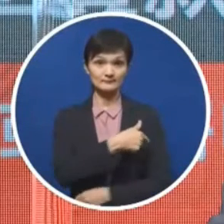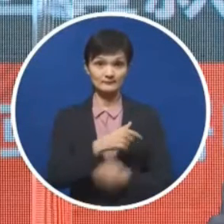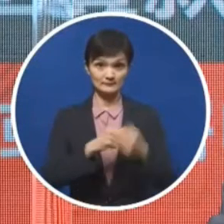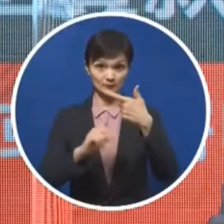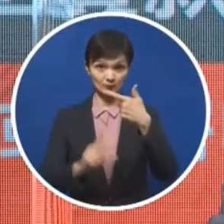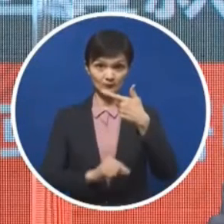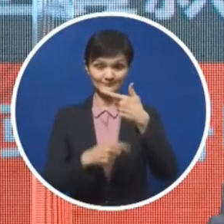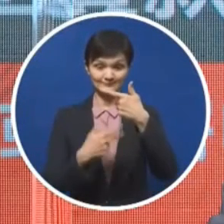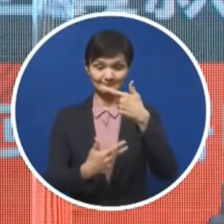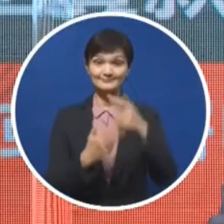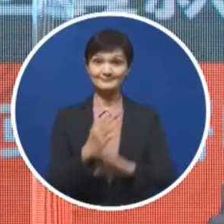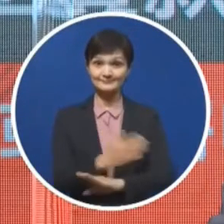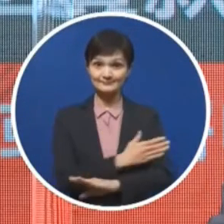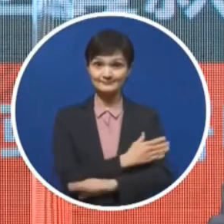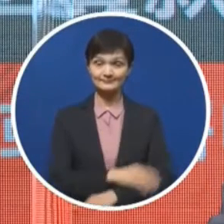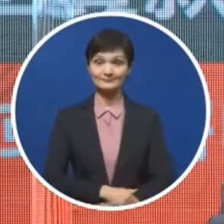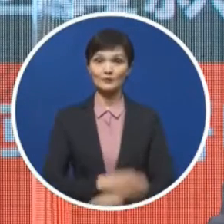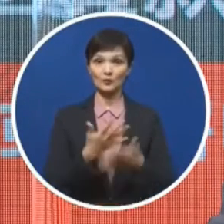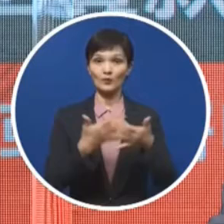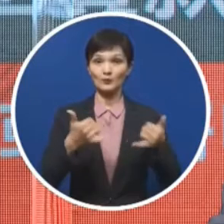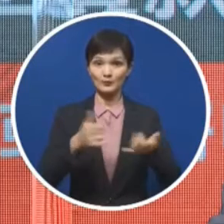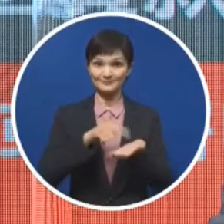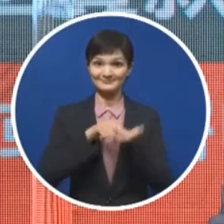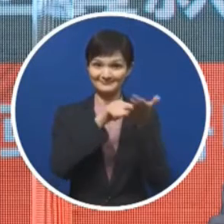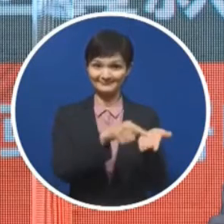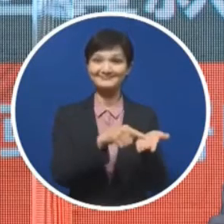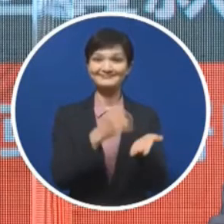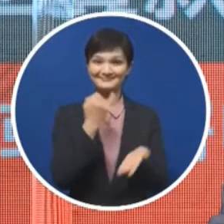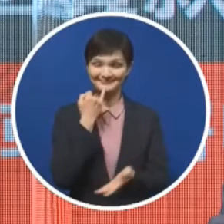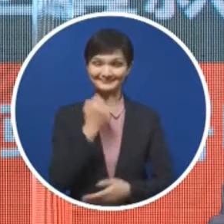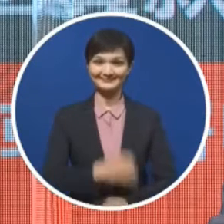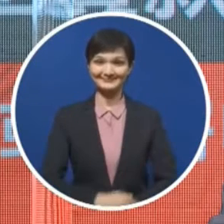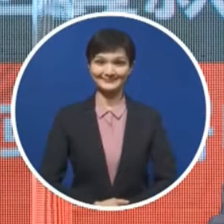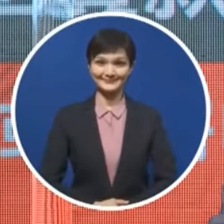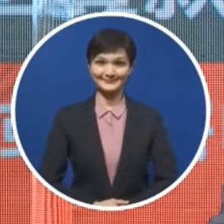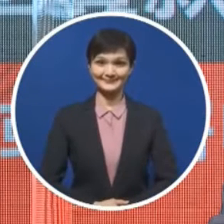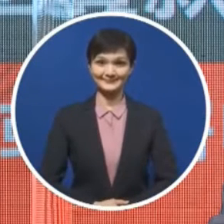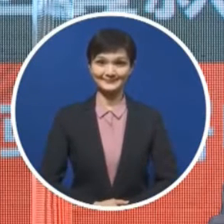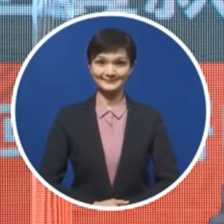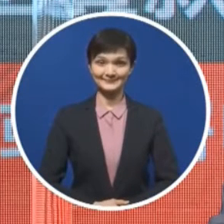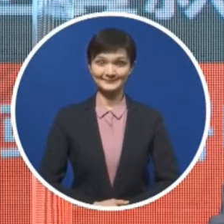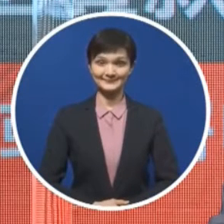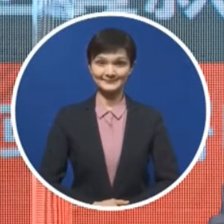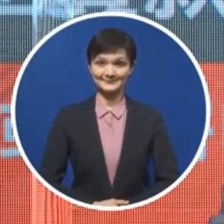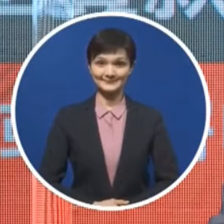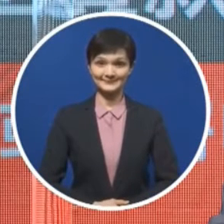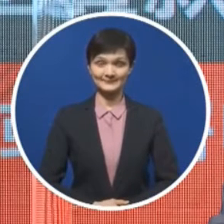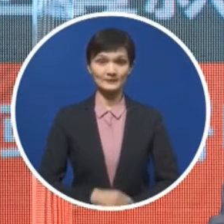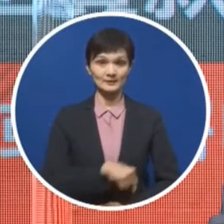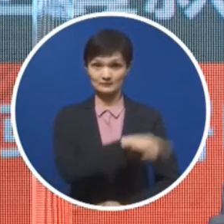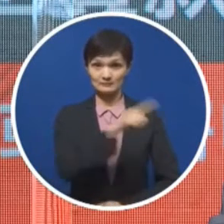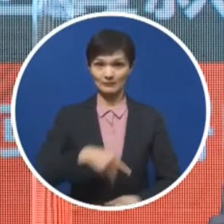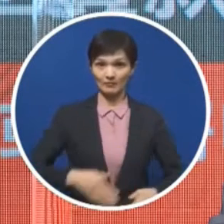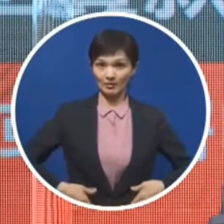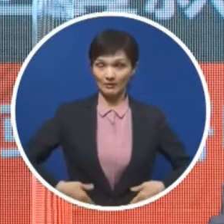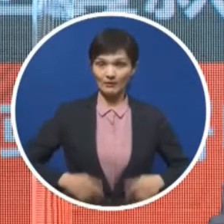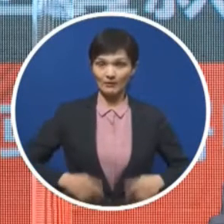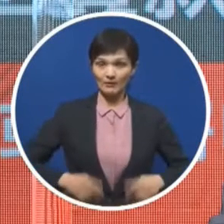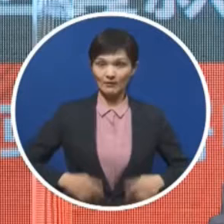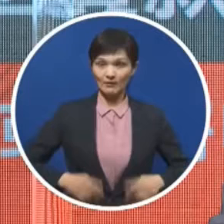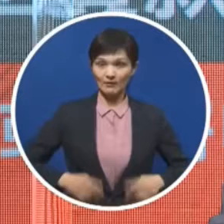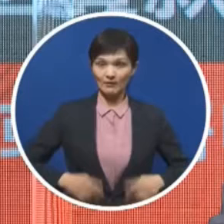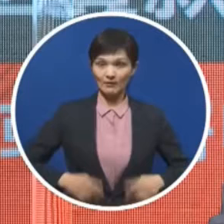提供线上申请书给大家申请，请不用到临柜办